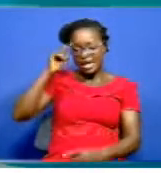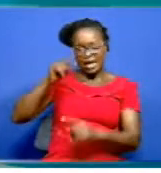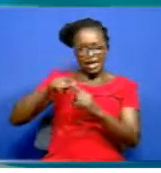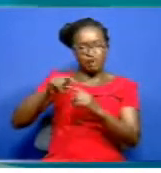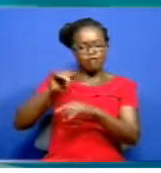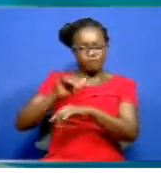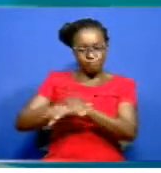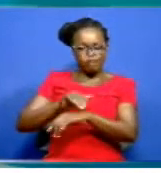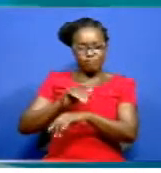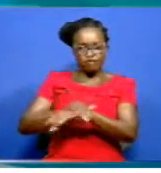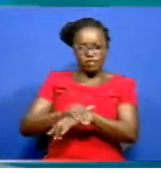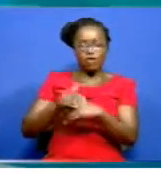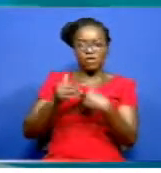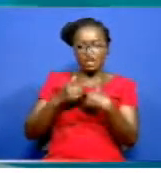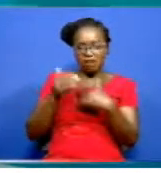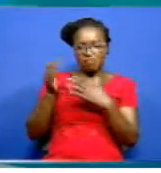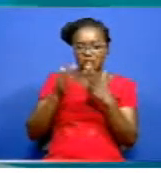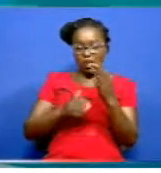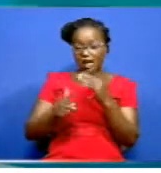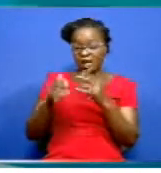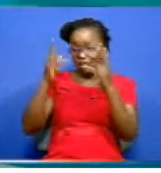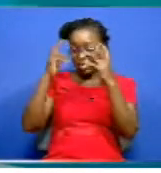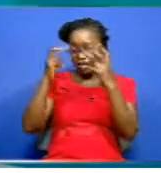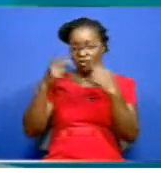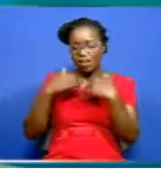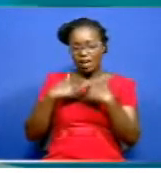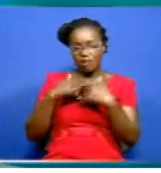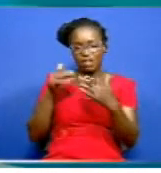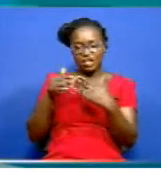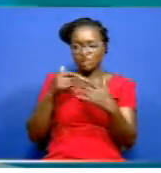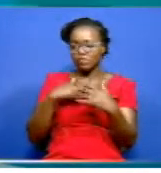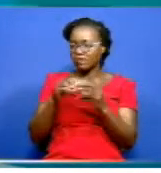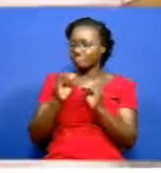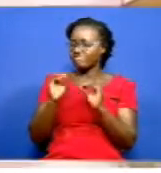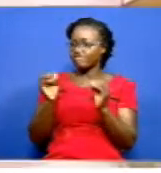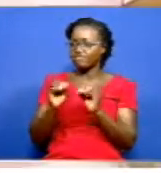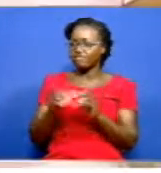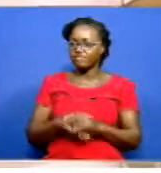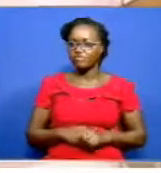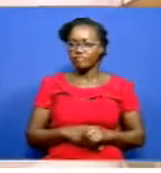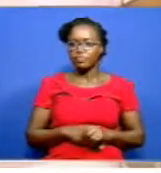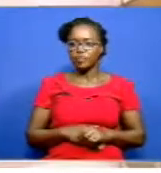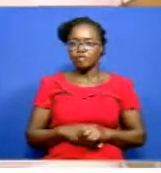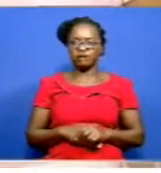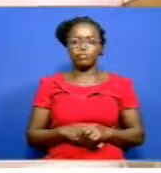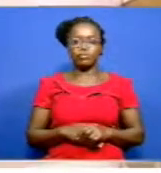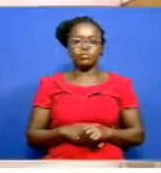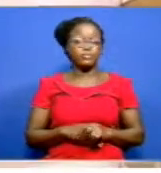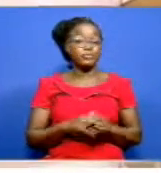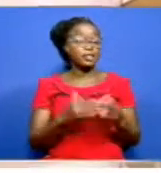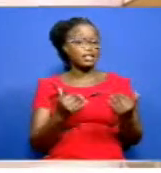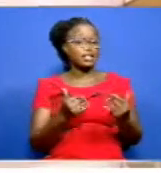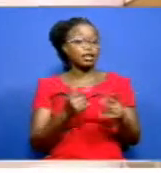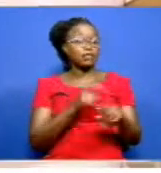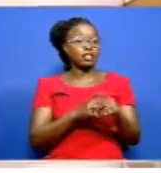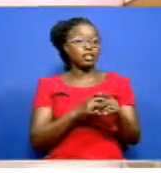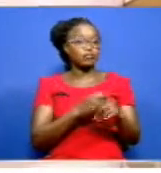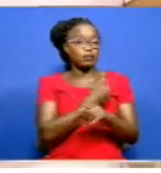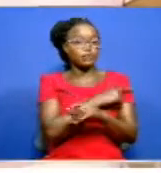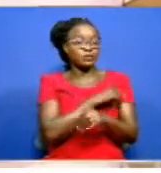hanipangii mabaya ama hana nia nyingine yoyote mbaya. Mtu kama huyu sasa anapokuja kwenye kliniki